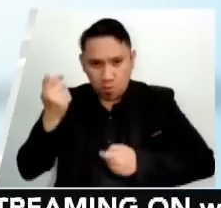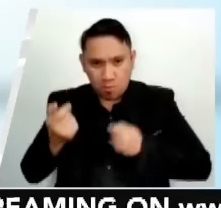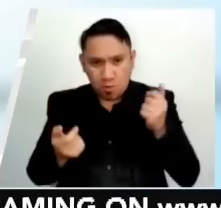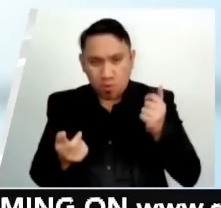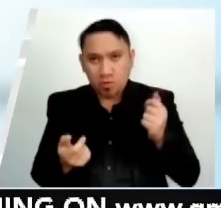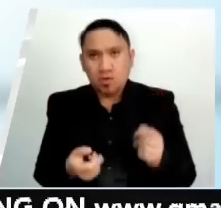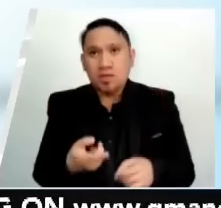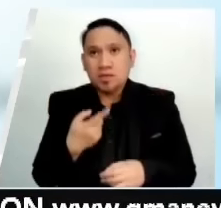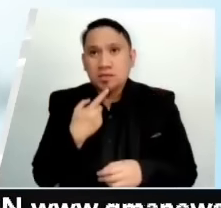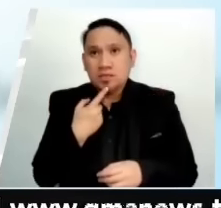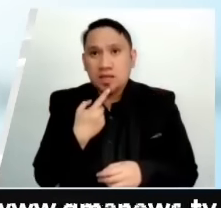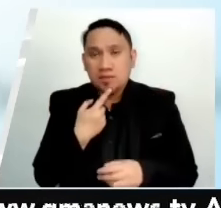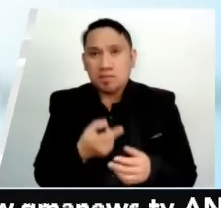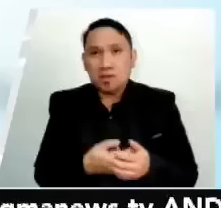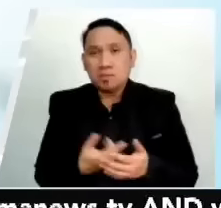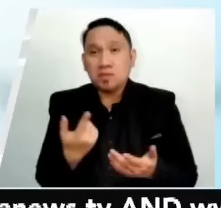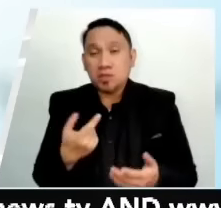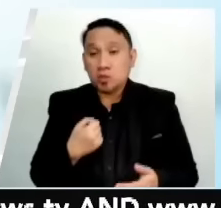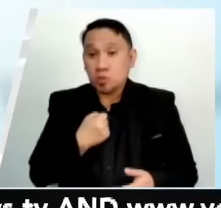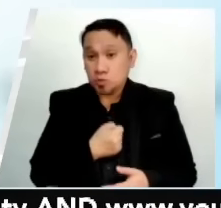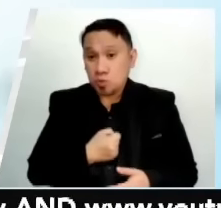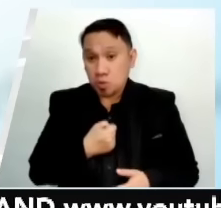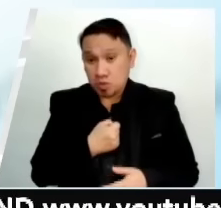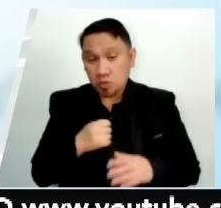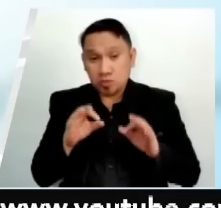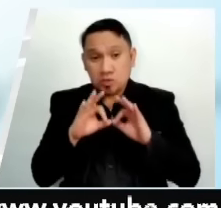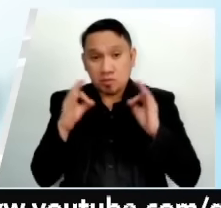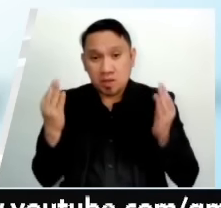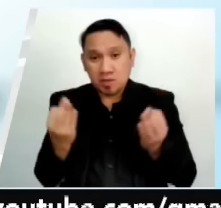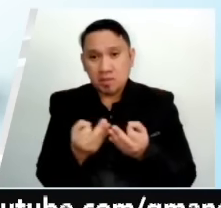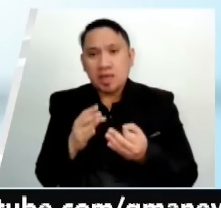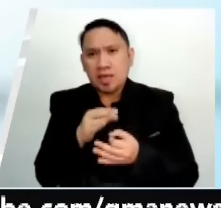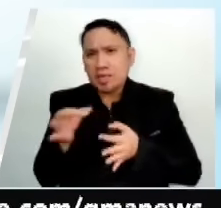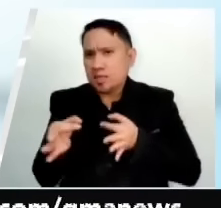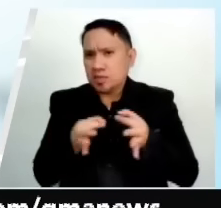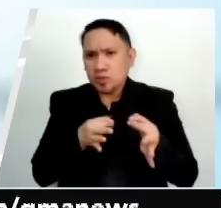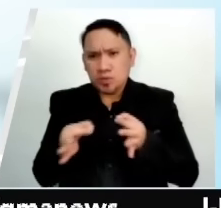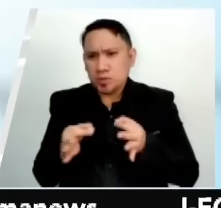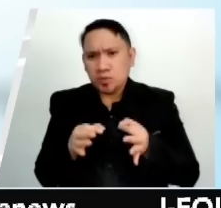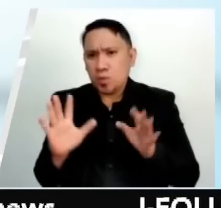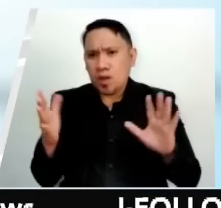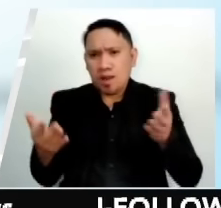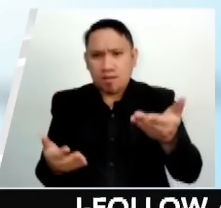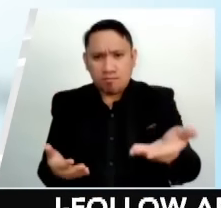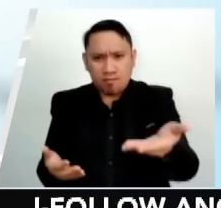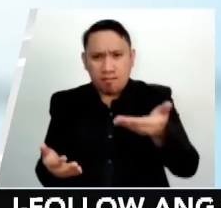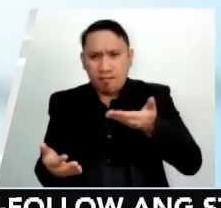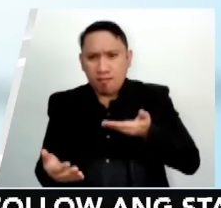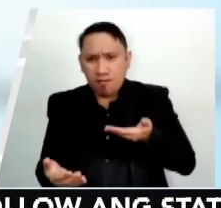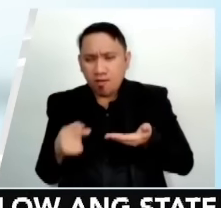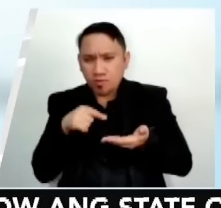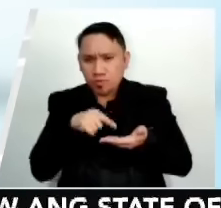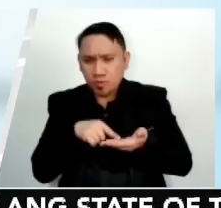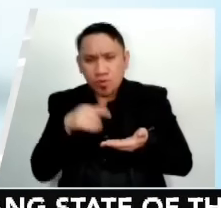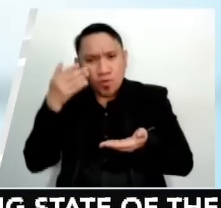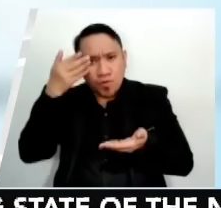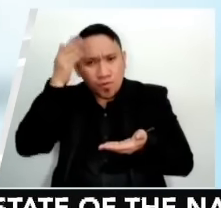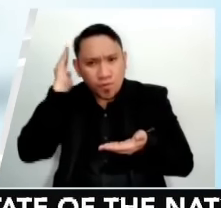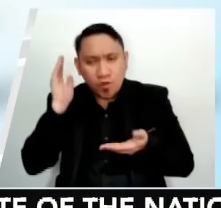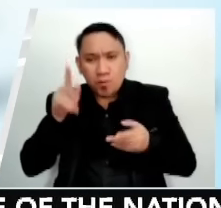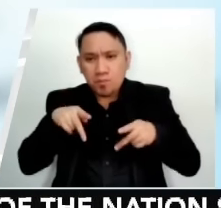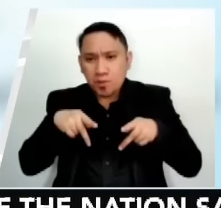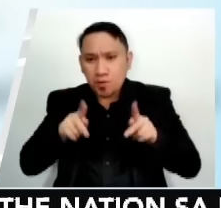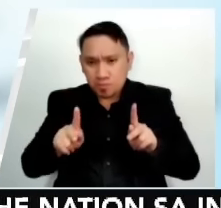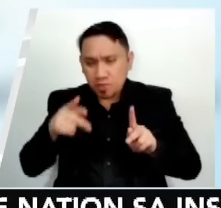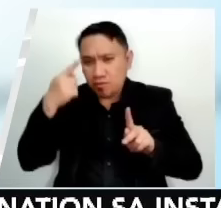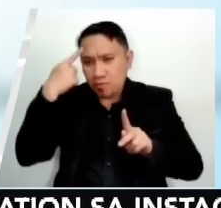Binay, nagsorry siya sa pamilya Puyat at nagpaliwanag na hindi umabot sa kanyang mesa ang request for permit ng advertising